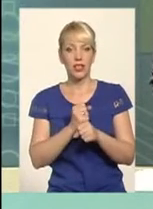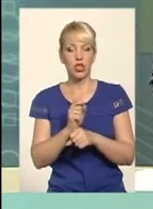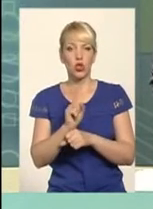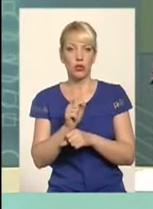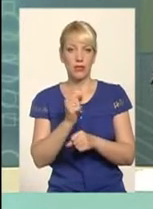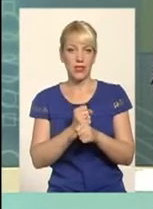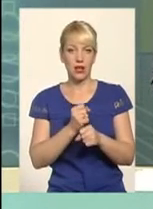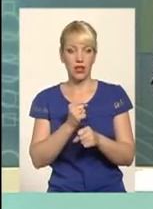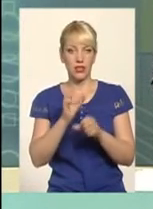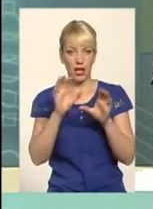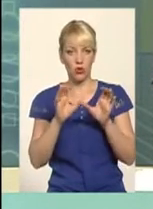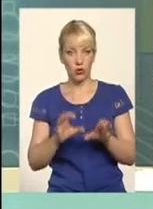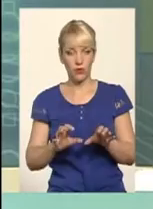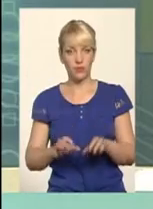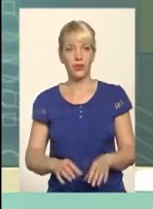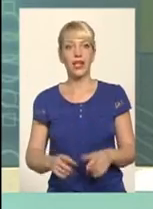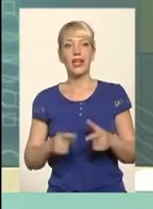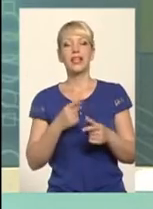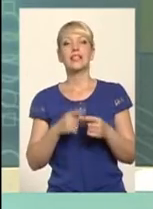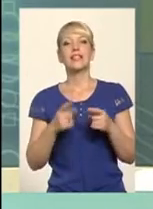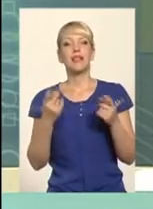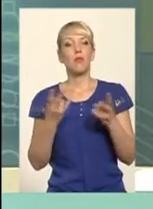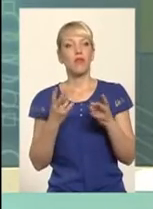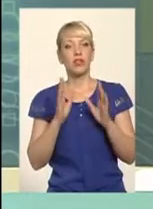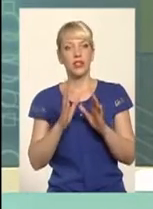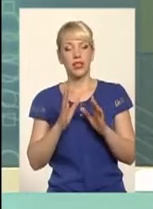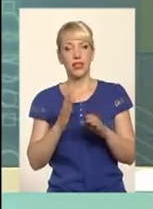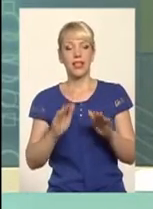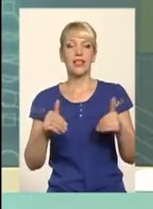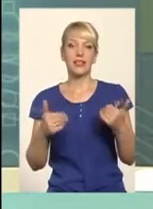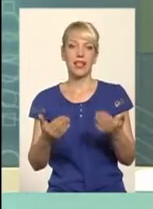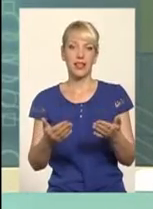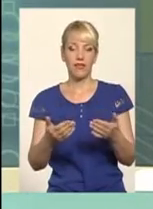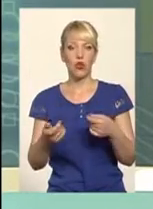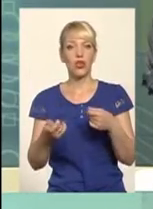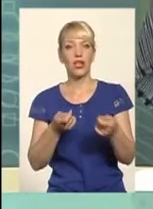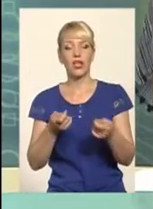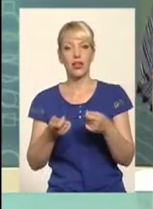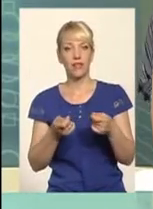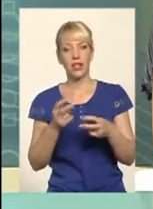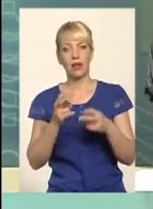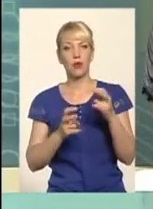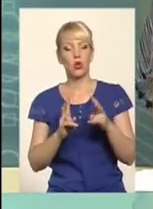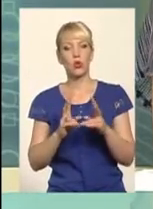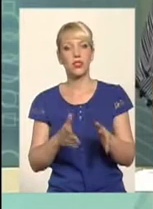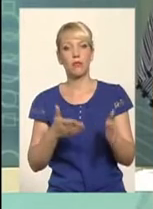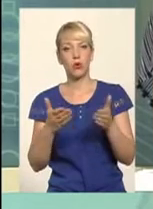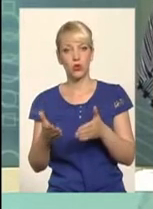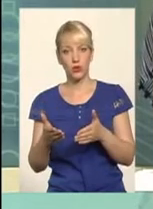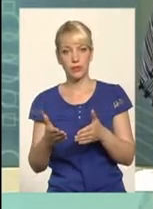закону? Чи це має бути лише ініціатива, скажімо, керівника підприємства, який запрошує?